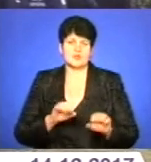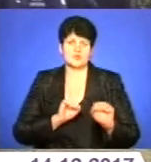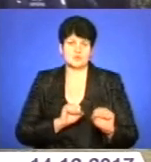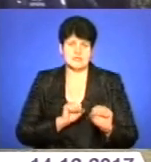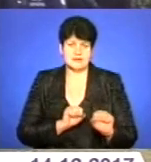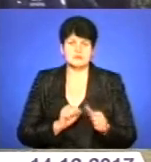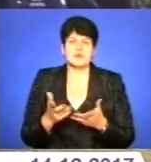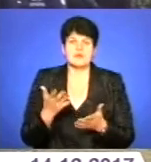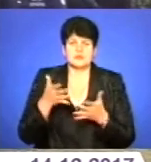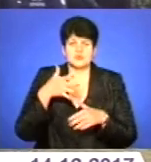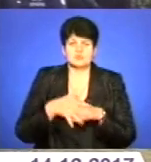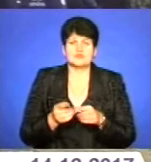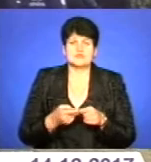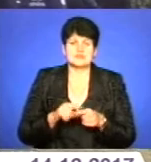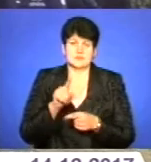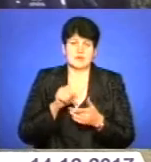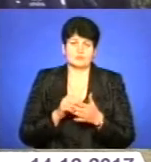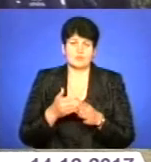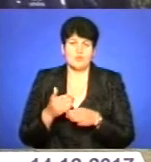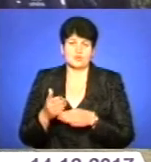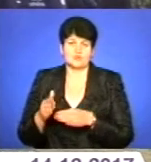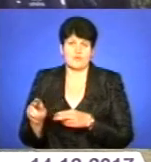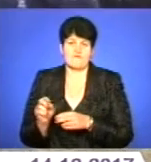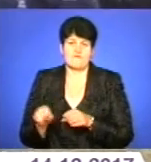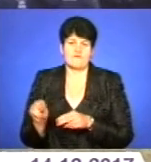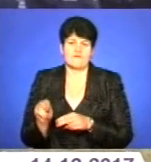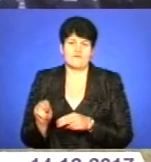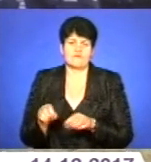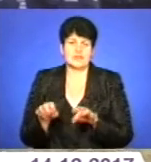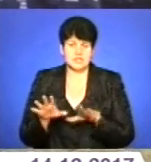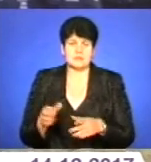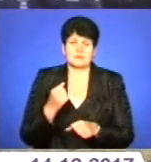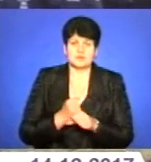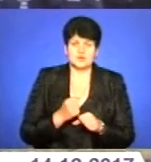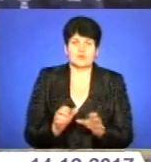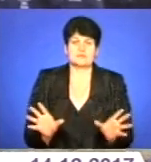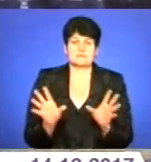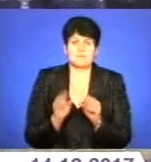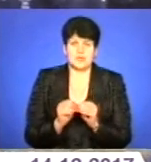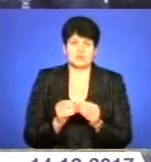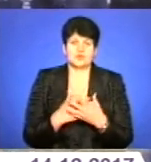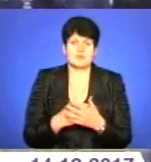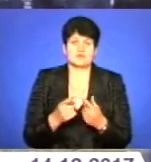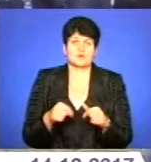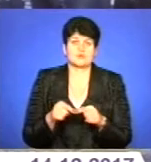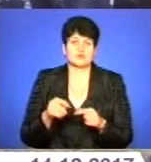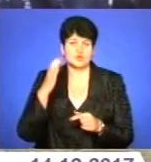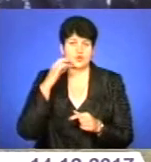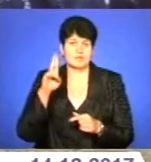І зрозуміло, що ці питання будуть поступово і послідовно вирішуватись. Ми напрацьовуємо спільно з громадськими організаціями